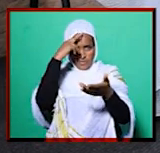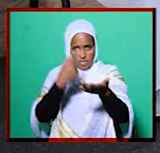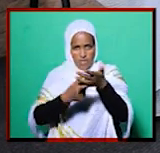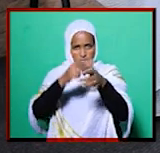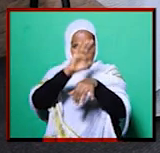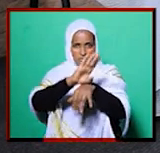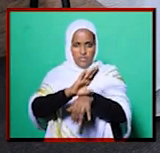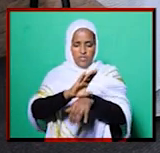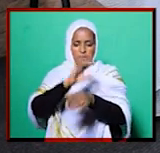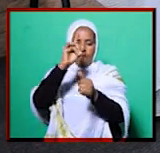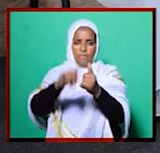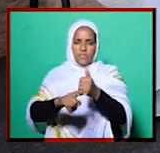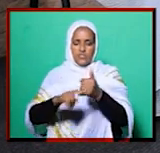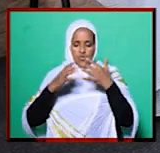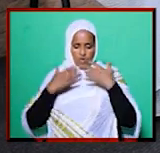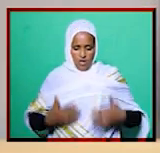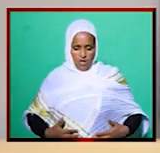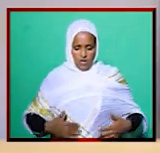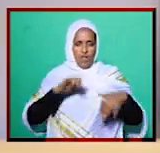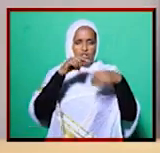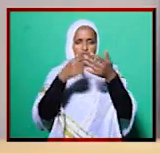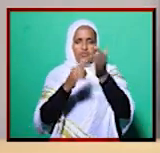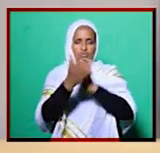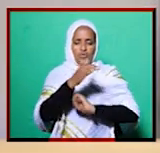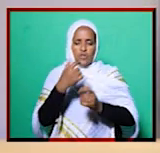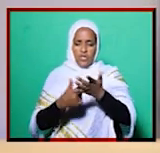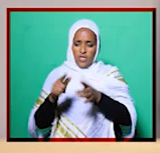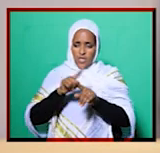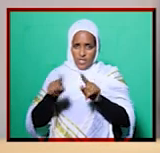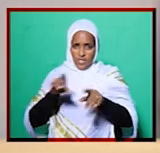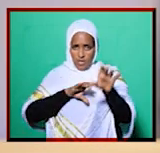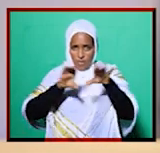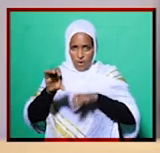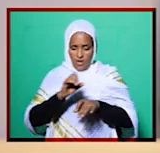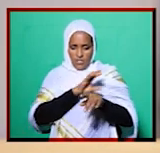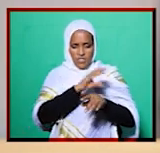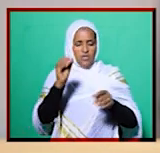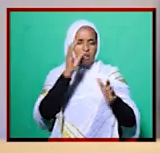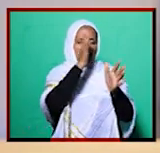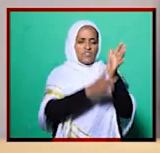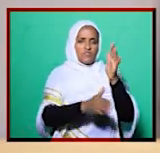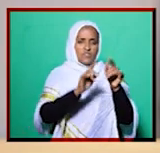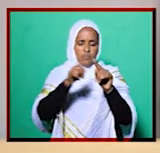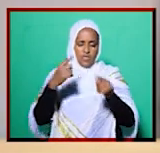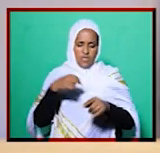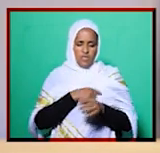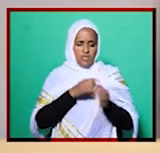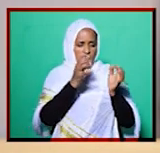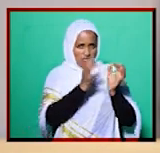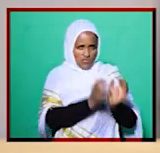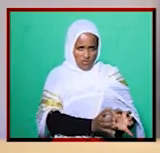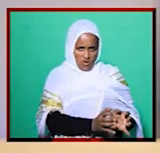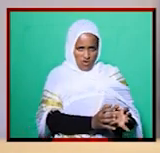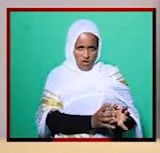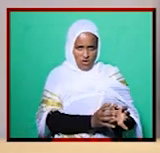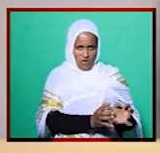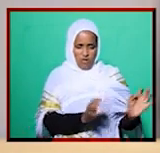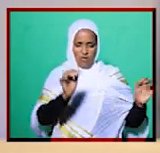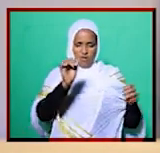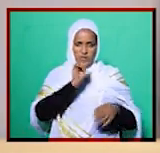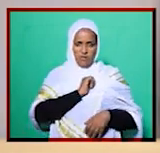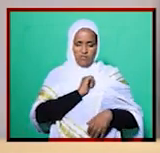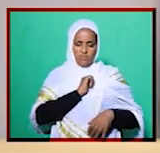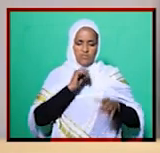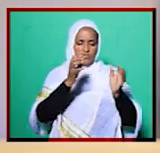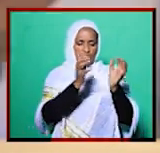የቤተ ክርስቲያን የመጨረሻው አካል ስለሆነ ይህንን ግን ለማድረግና ለማስፈጸም ግን የእኛነት ድርሻ የኛነት ድርሻ